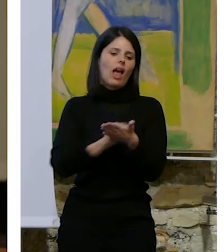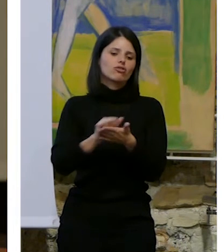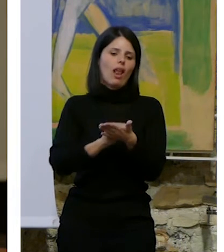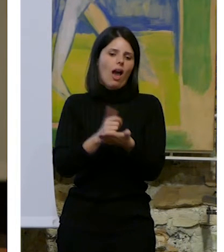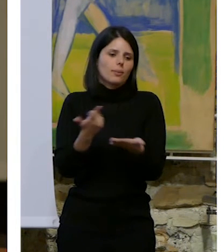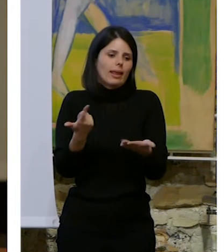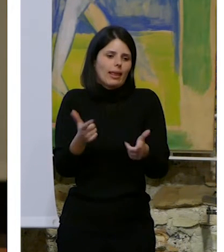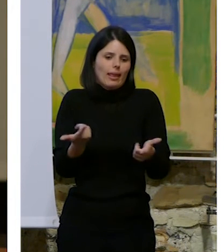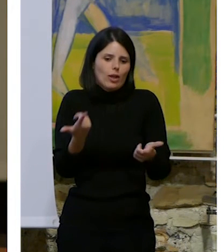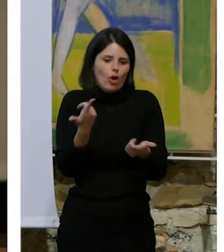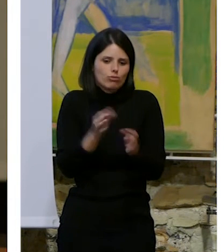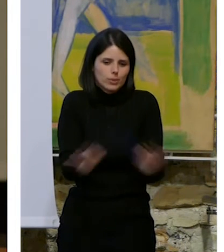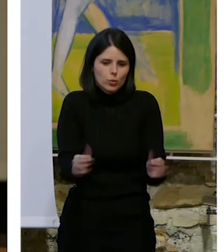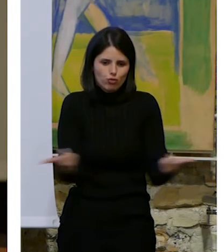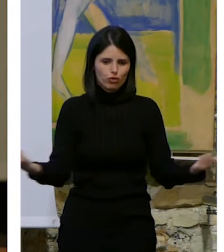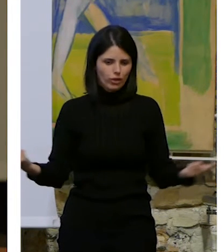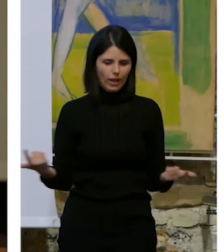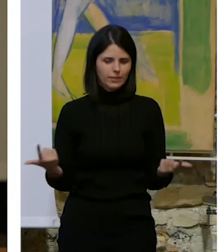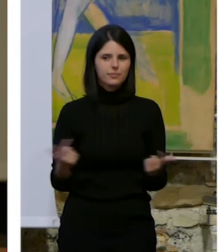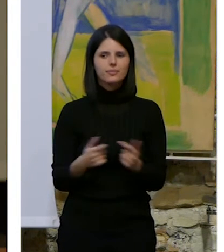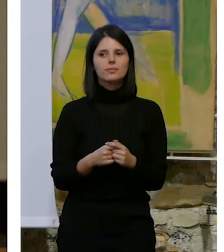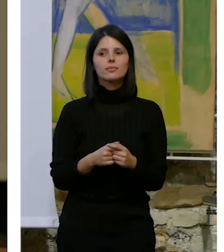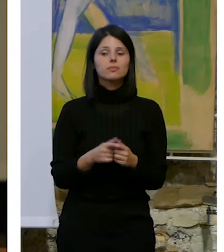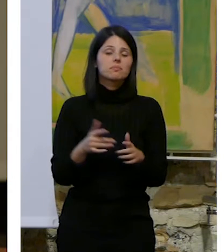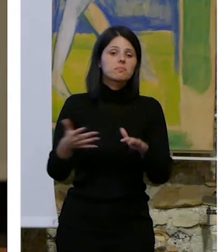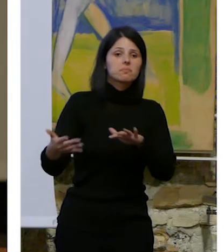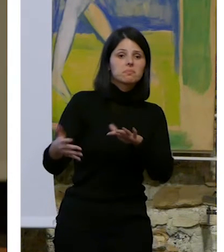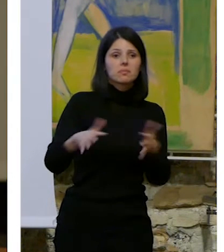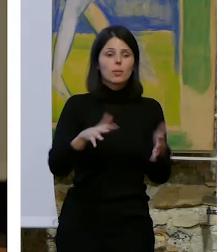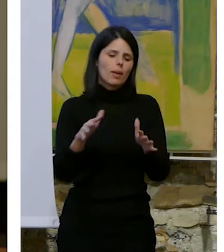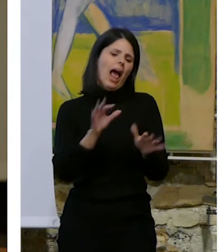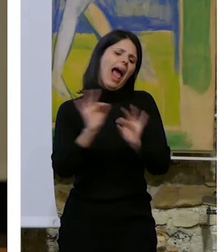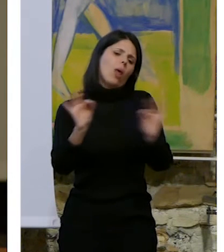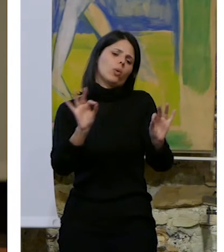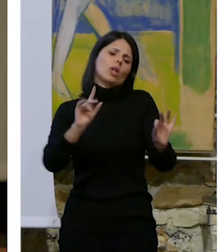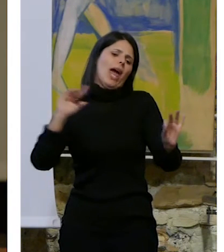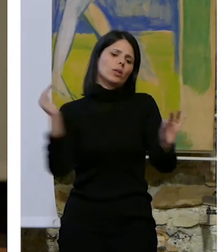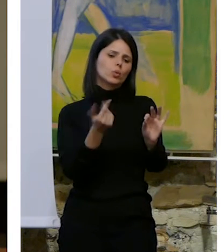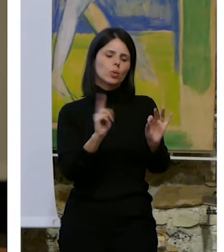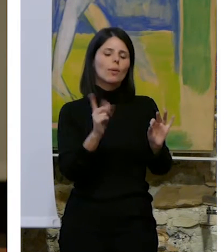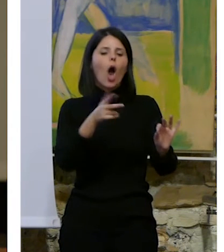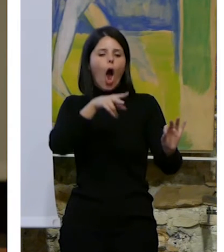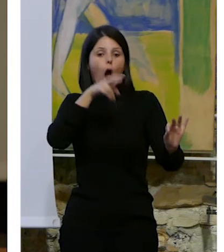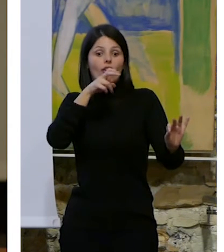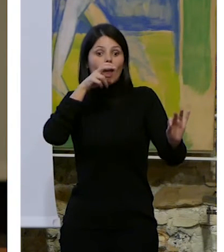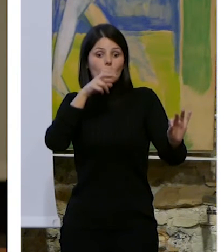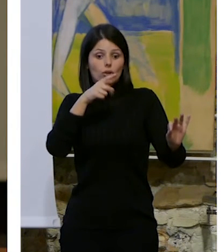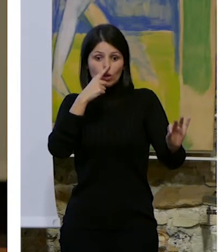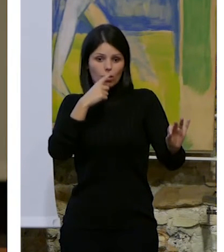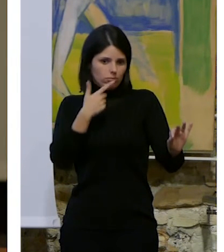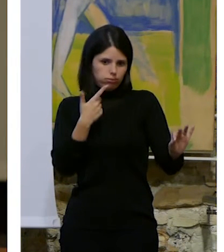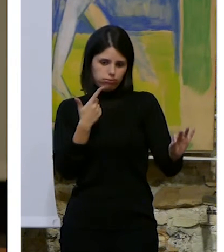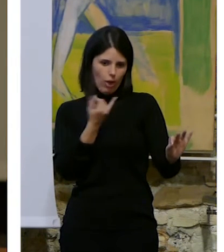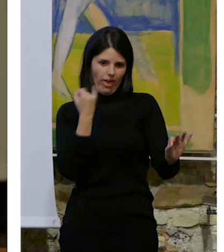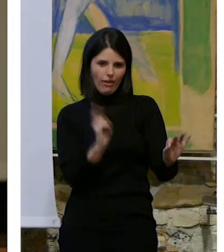misurarlo, mentre i sensi normali più o meno alcuni, adesso misurare l'olfatto non è roba facile, però io ho